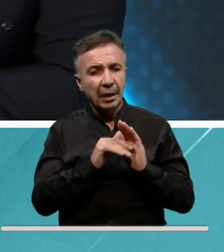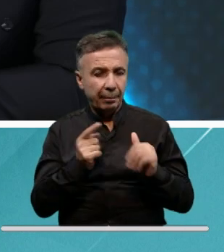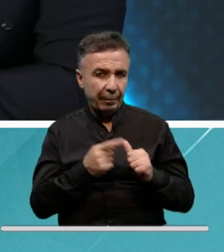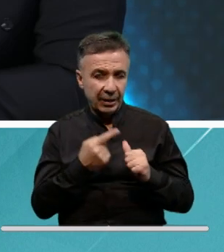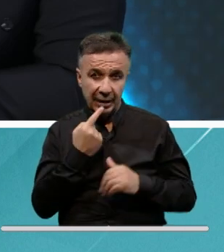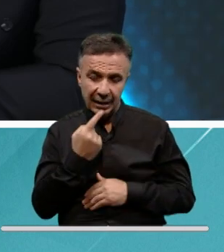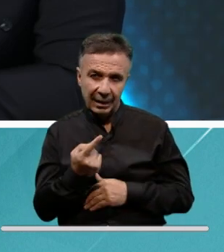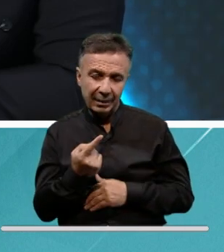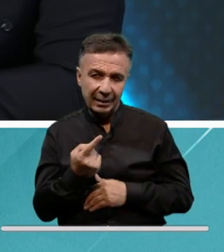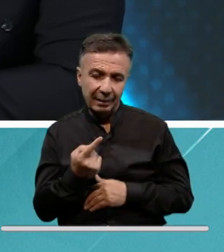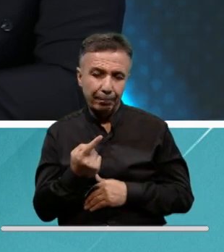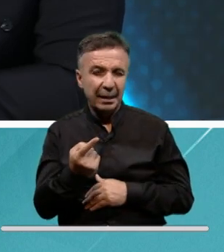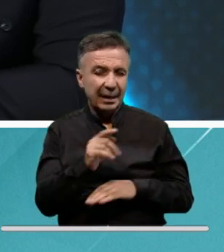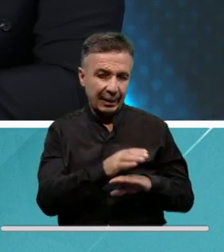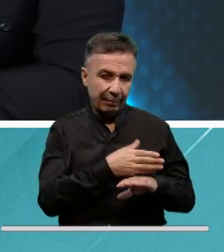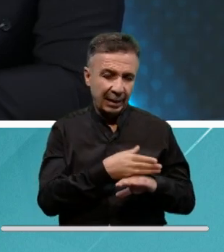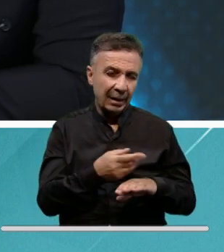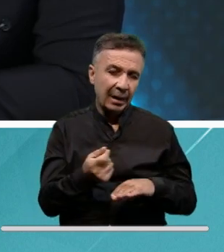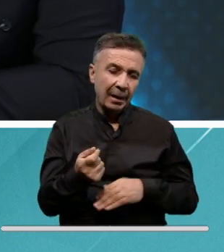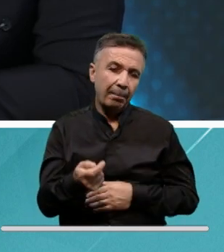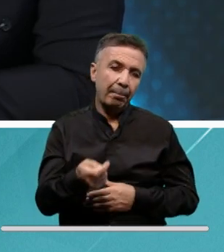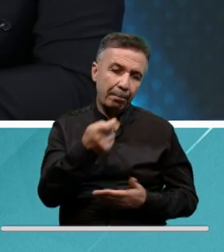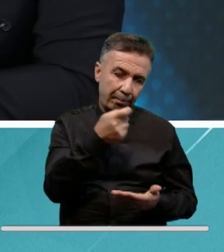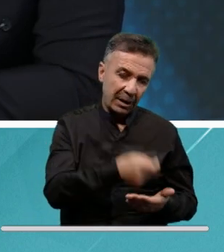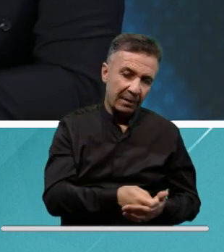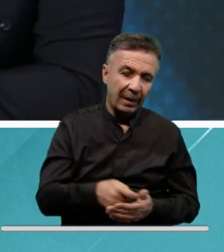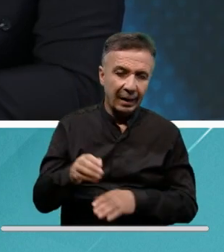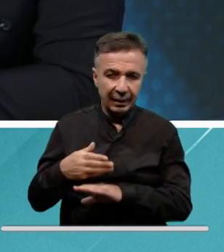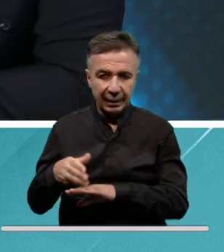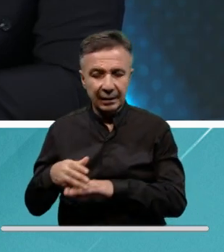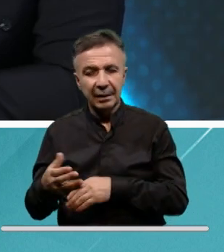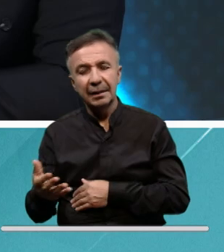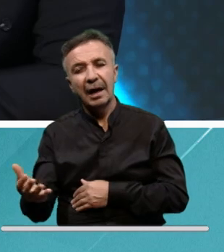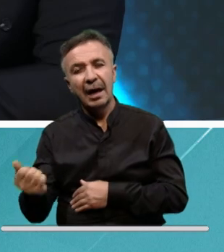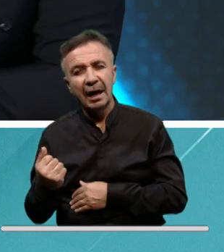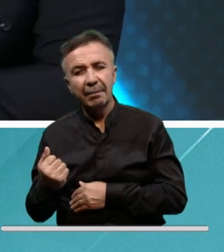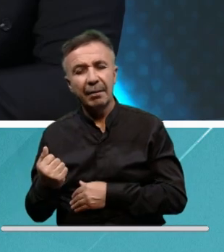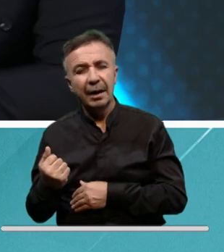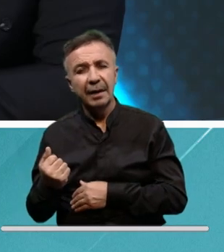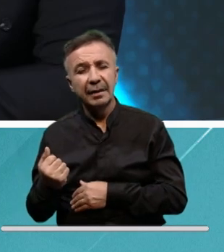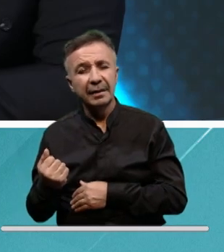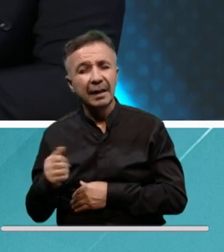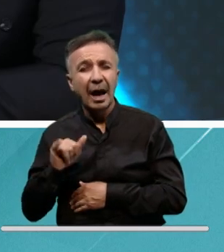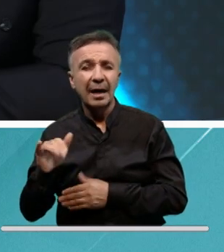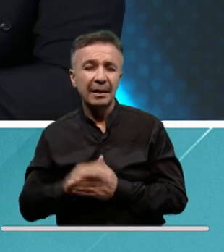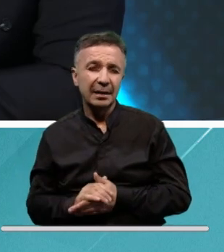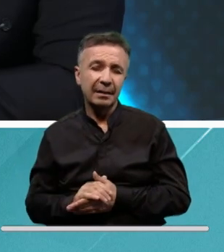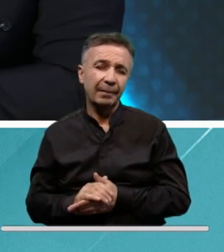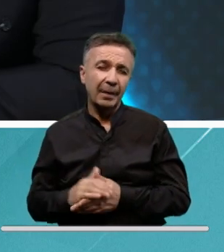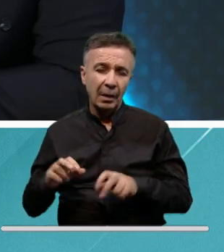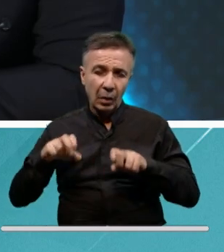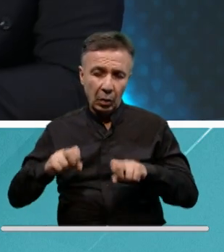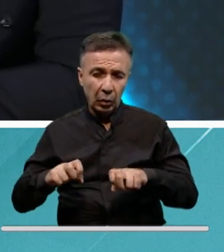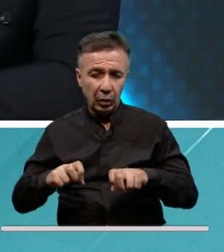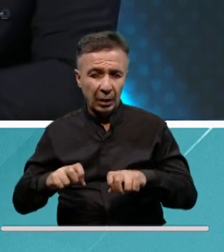söylemiş olduğumuz bir malı peşin veya taksitli almanın cevabının aynısıdır hani koltuk alırken peşin 100